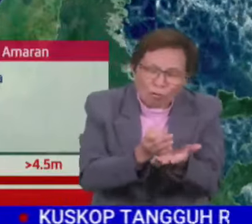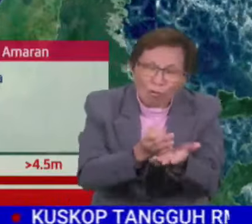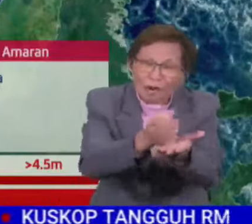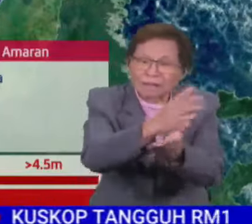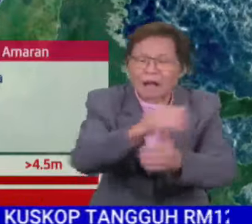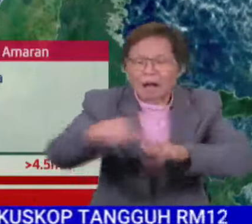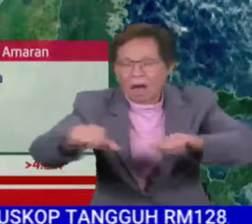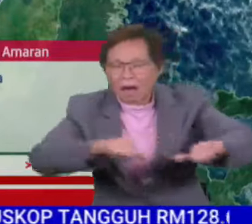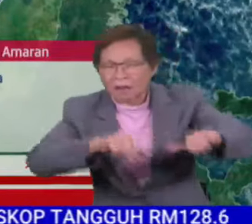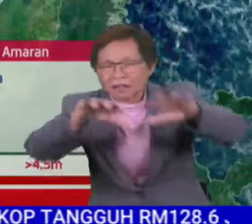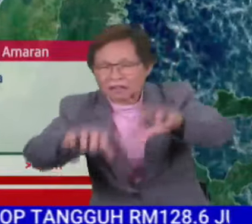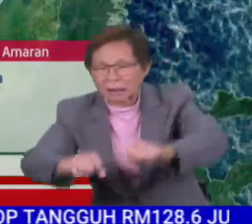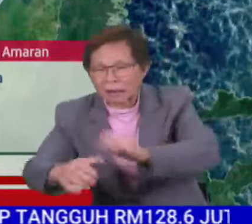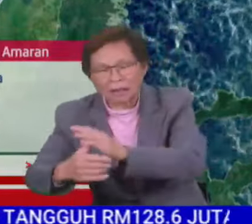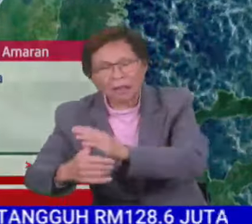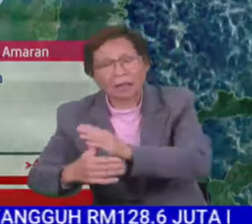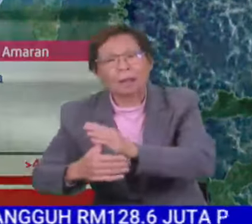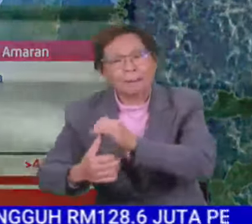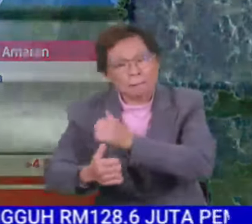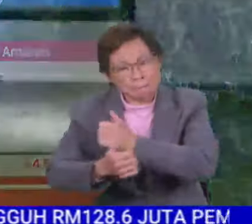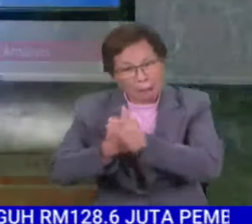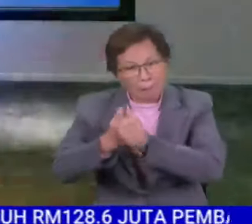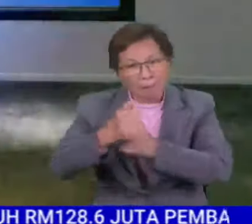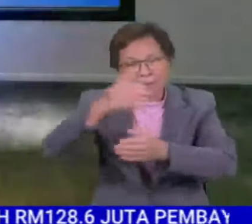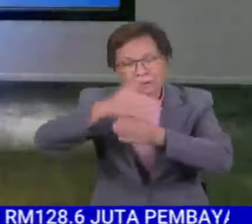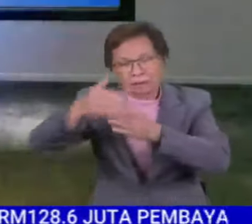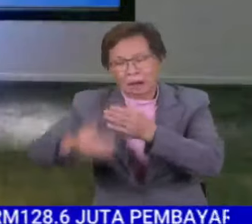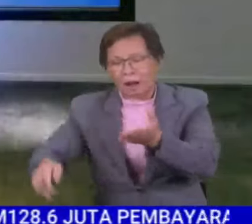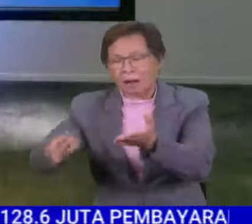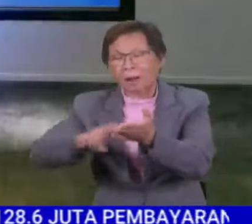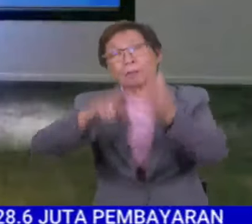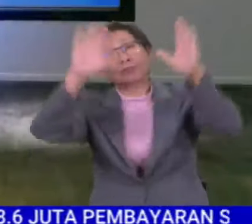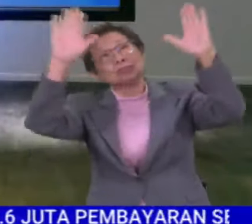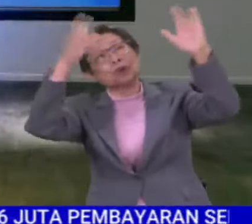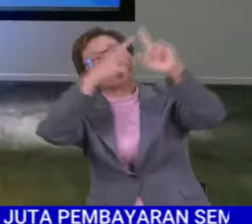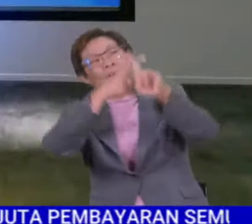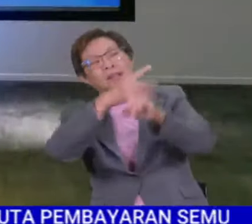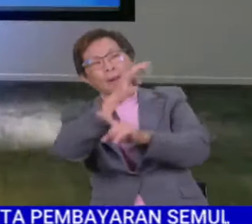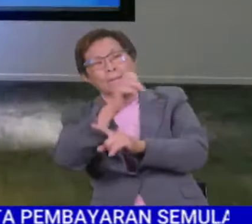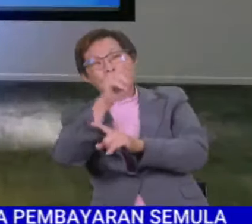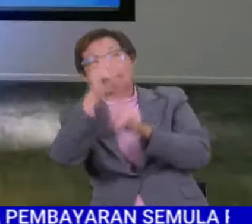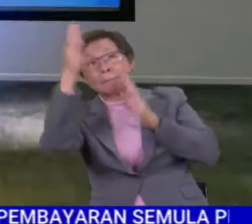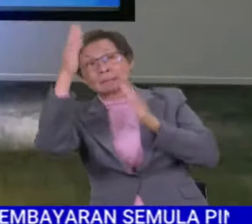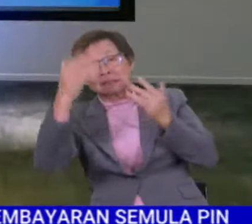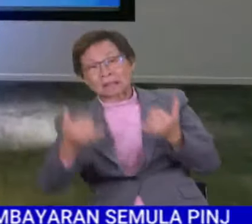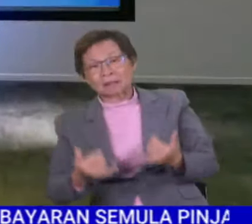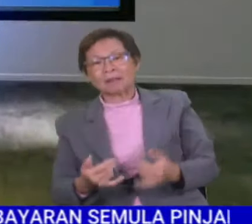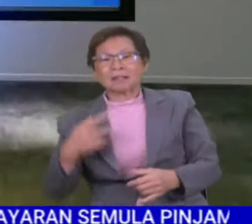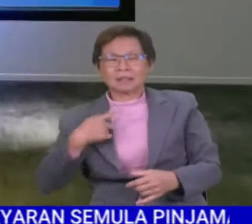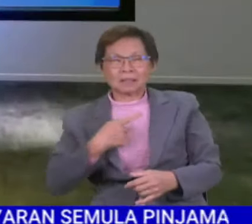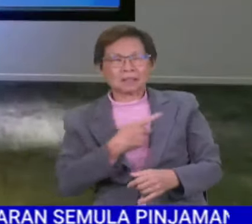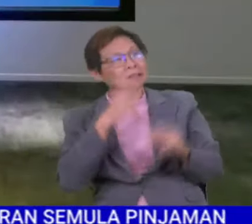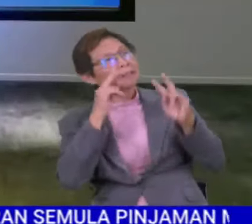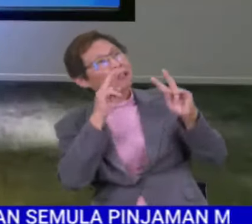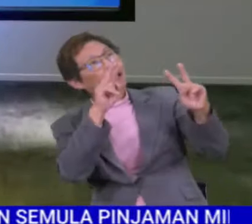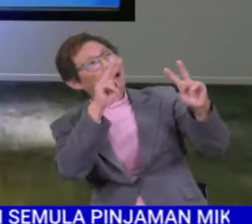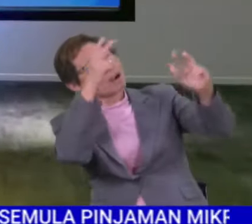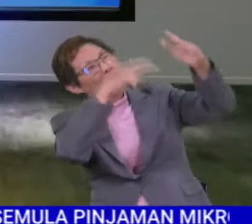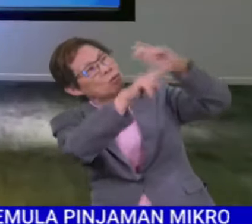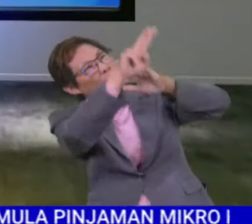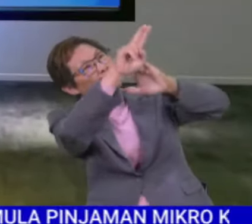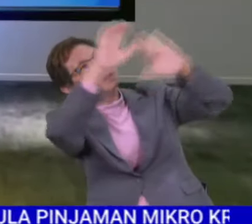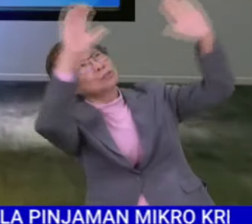sebarang aktiviti menangkap ikan. Baiklah, sekian sahaja laporan cuaca daripada Met Malaysia buat masa kini. Sebelum kita berpisah, kita lihat dulu